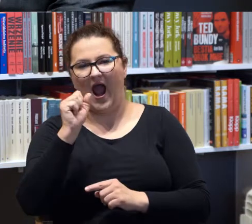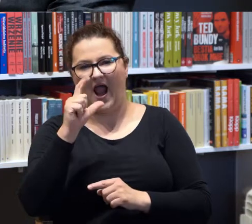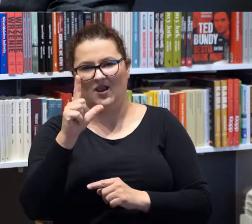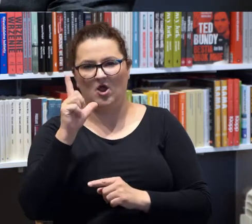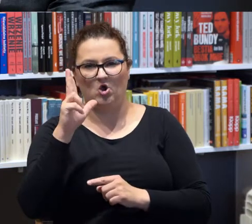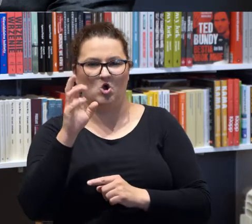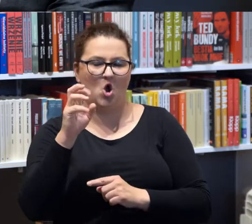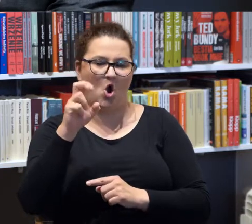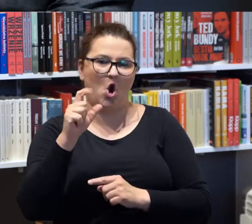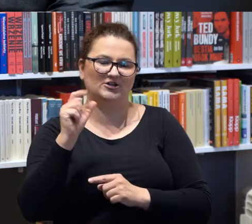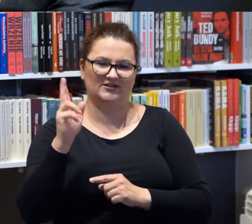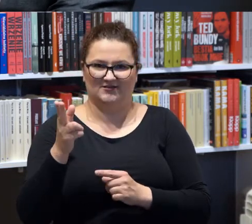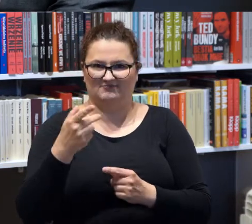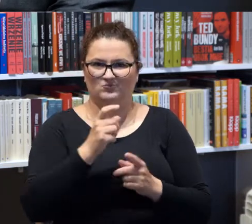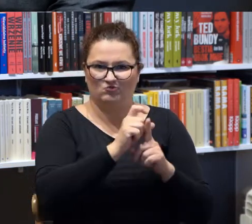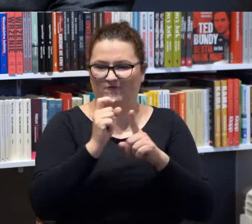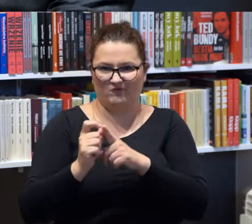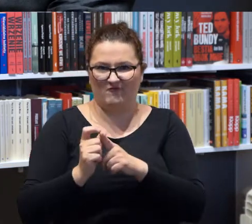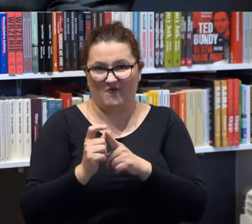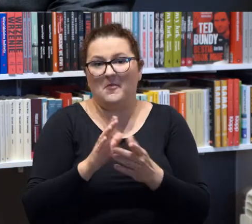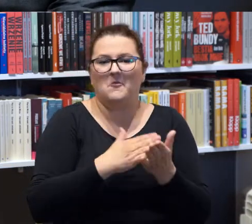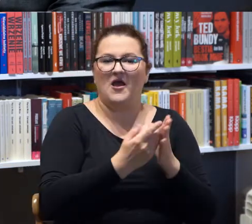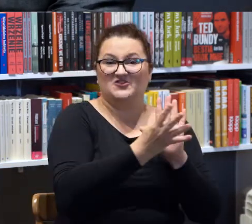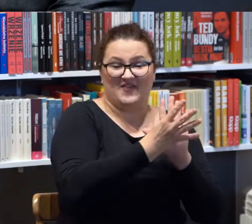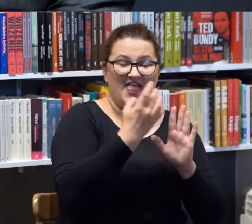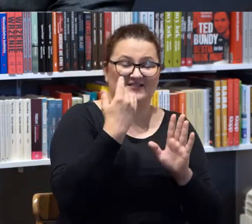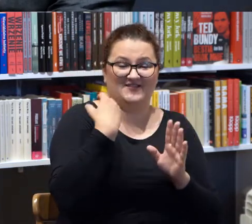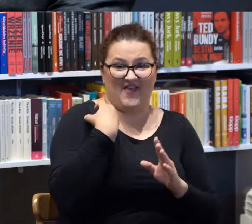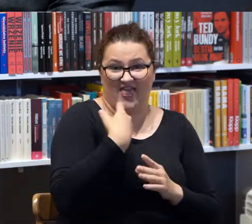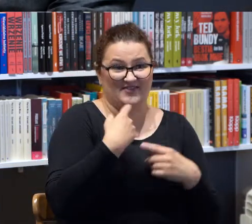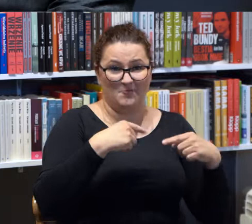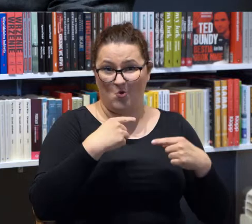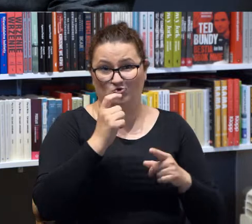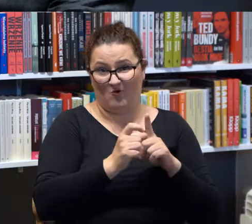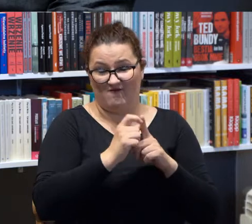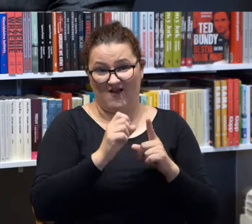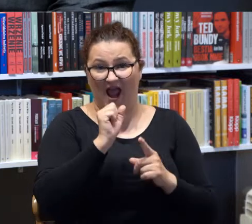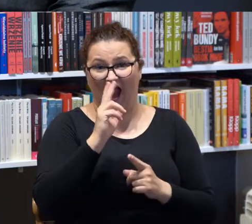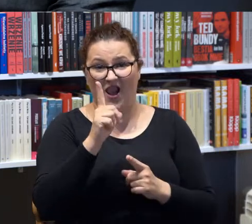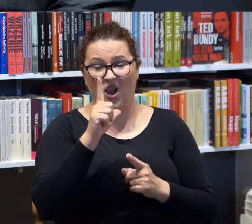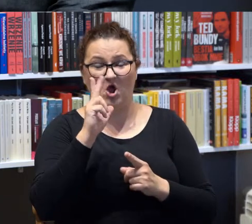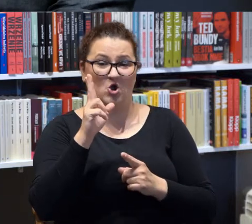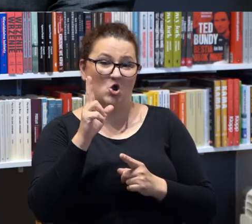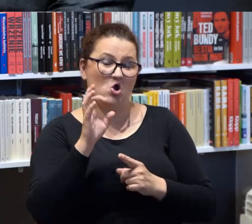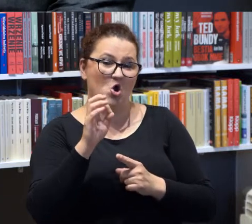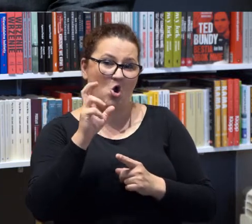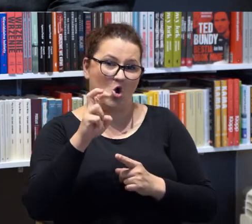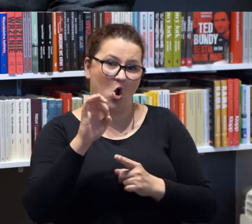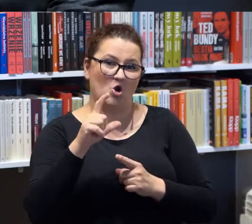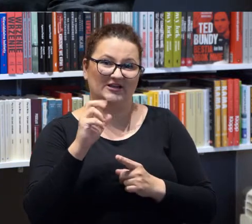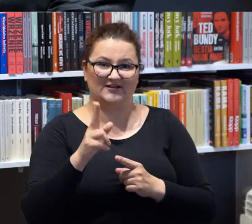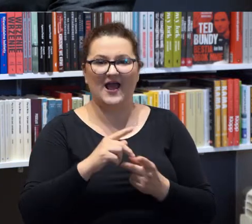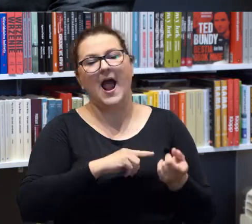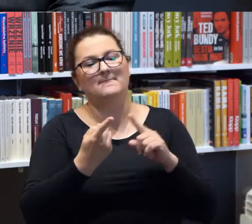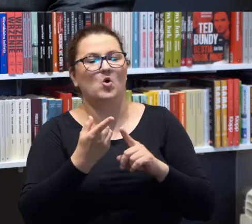przykład w XIX wieku nie mogłoby paść, bo nie było takiego słowa jak alkoholik. Czy jestem elementem, czy inni ludzie widzą